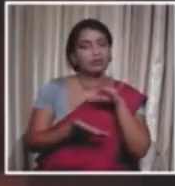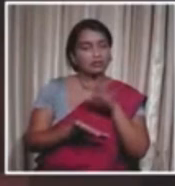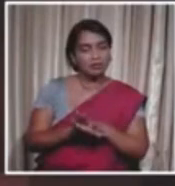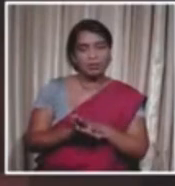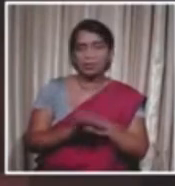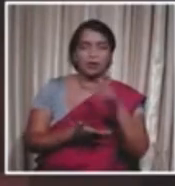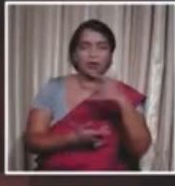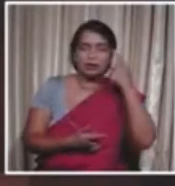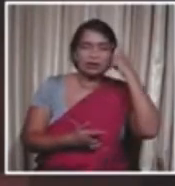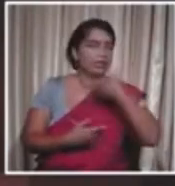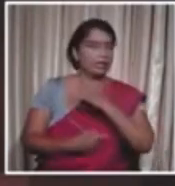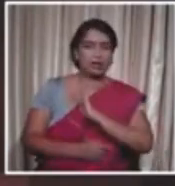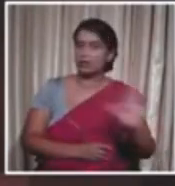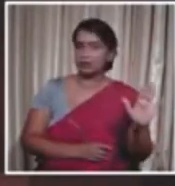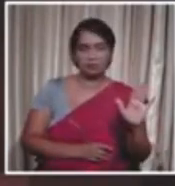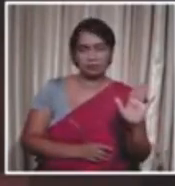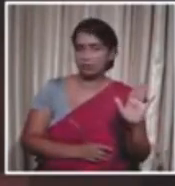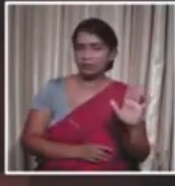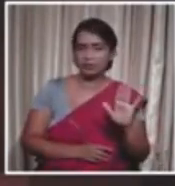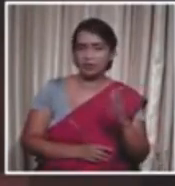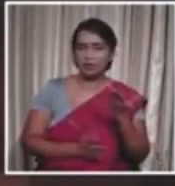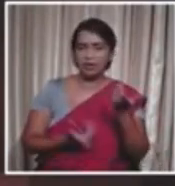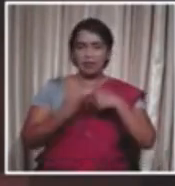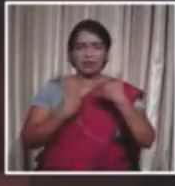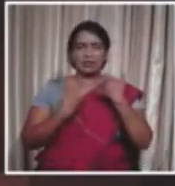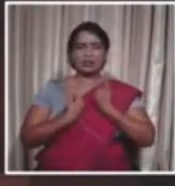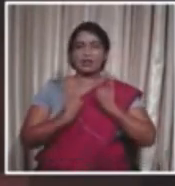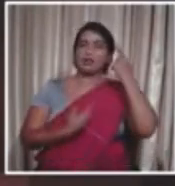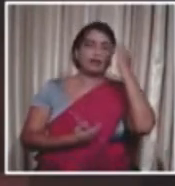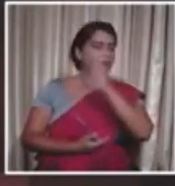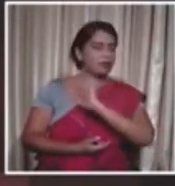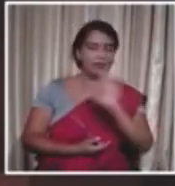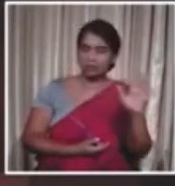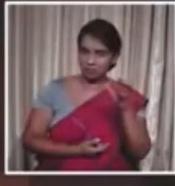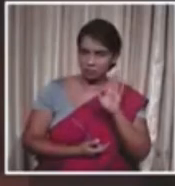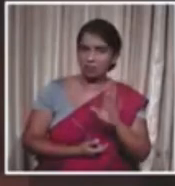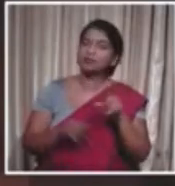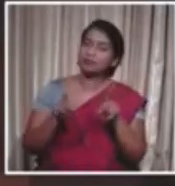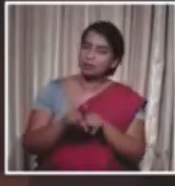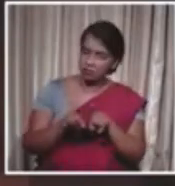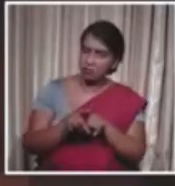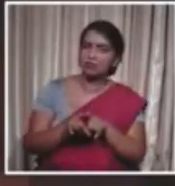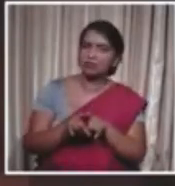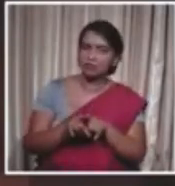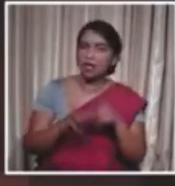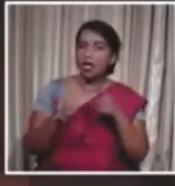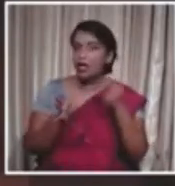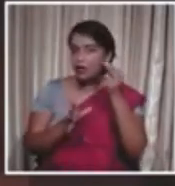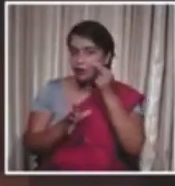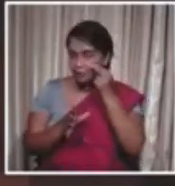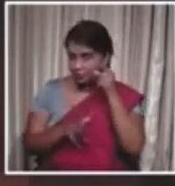කිසිම කම්පාවක් නැහැ කිසිම ආපහු හැරී බැලීමක් නැහැ ඒ නිසා ඒ වගේම අනු කුමාර